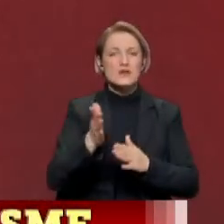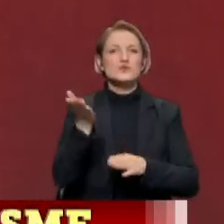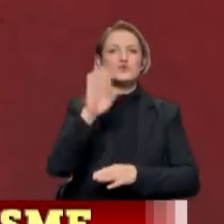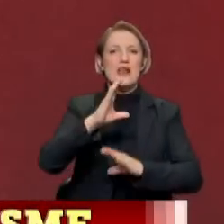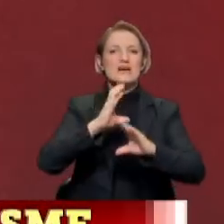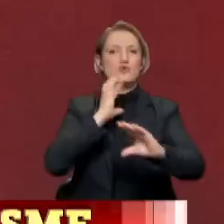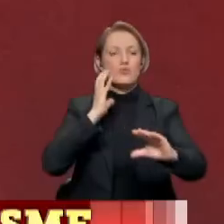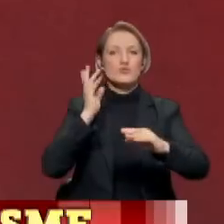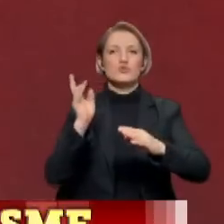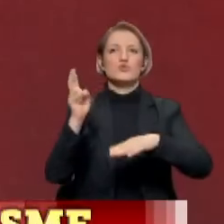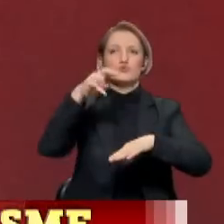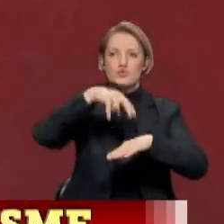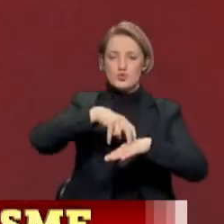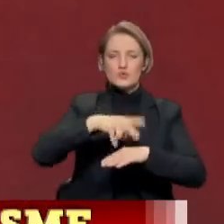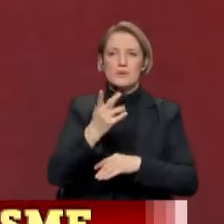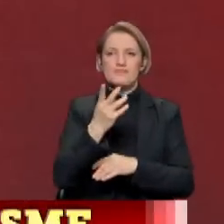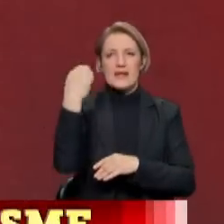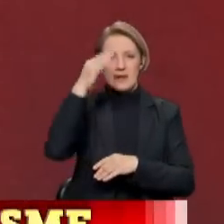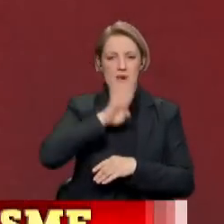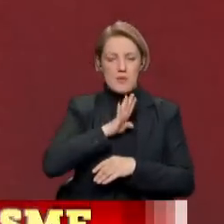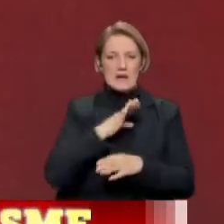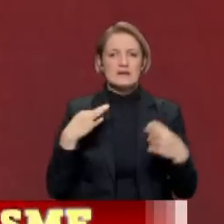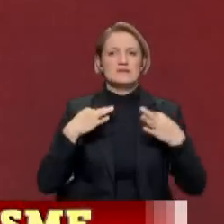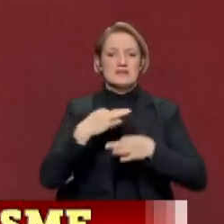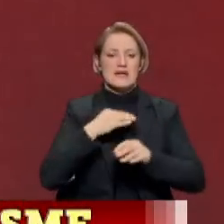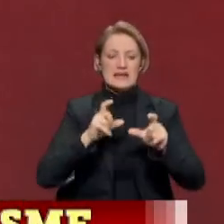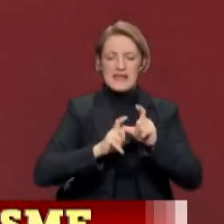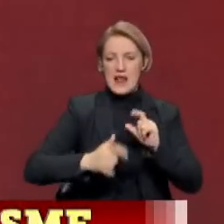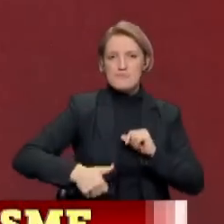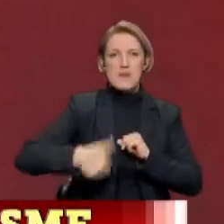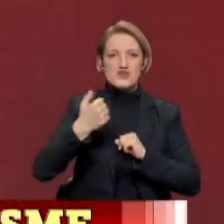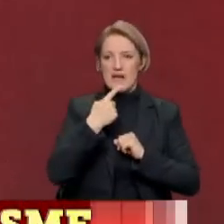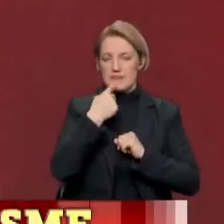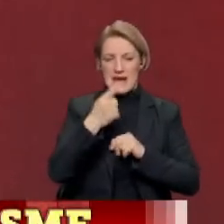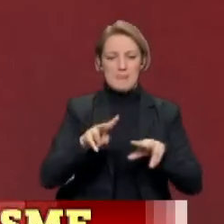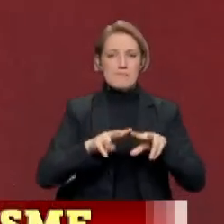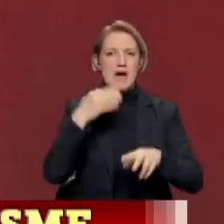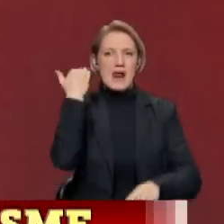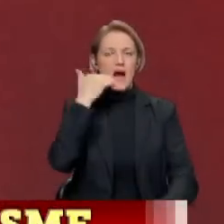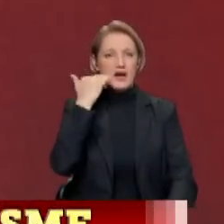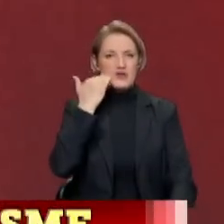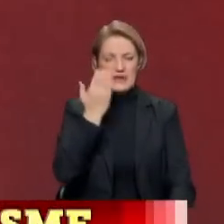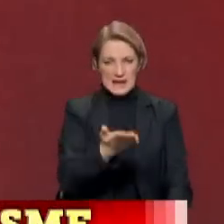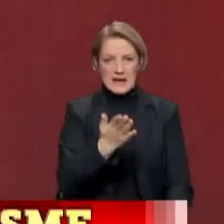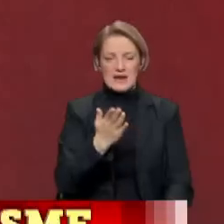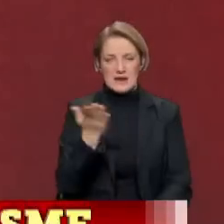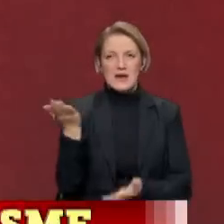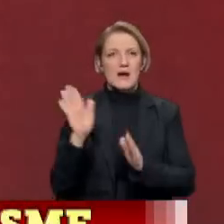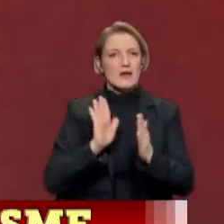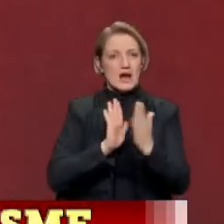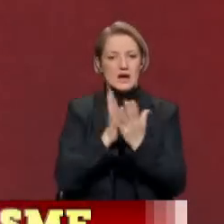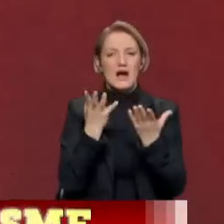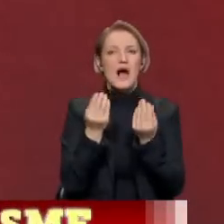otobüsünün üzerine çıktı. İkili Ekrem İmamoğlu, Sayın Genel Başkan diyerek Meral Akşener'i karşıladı, anons etti orada